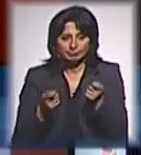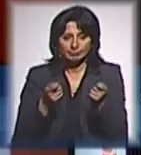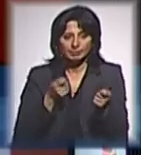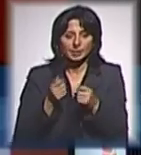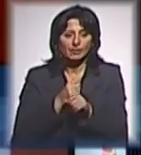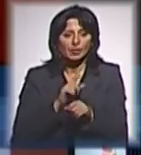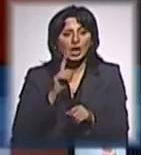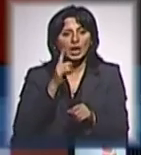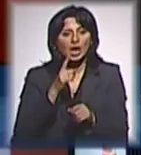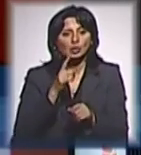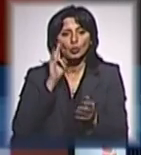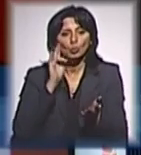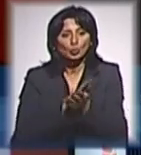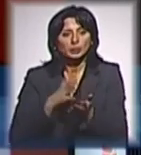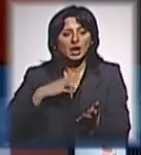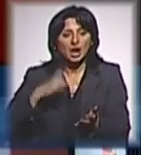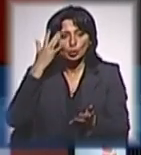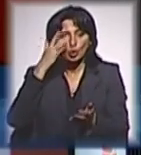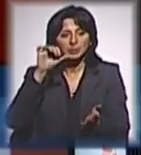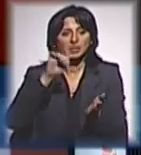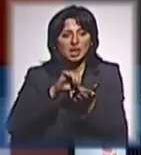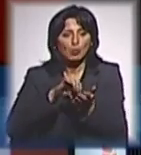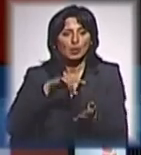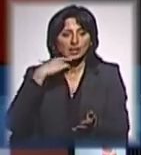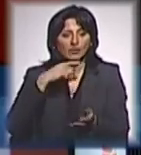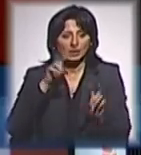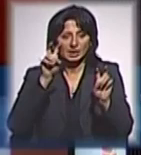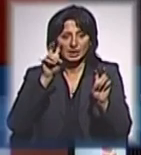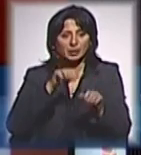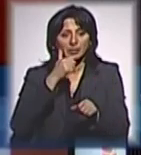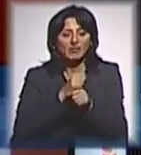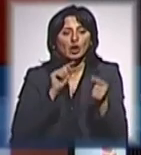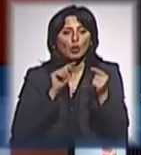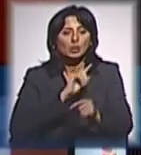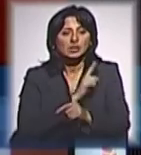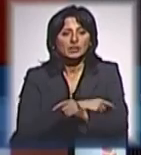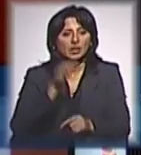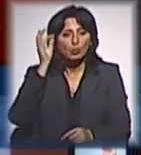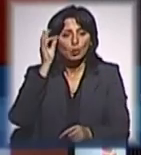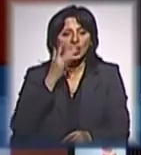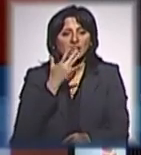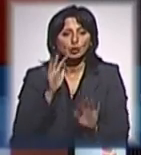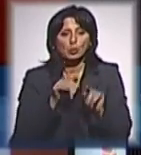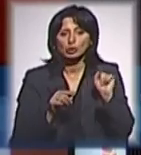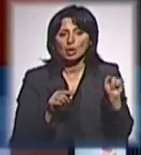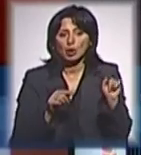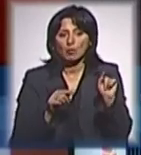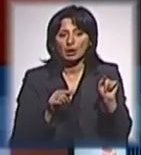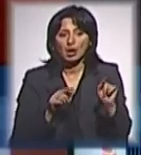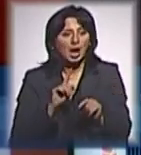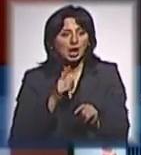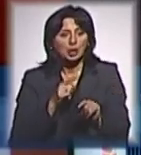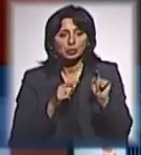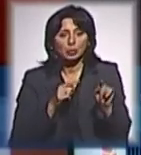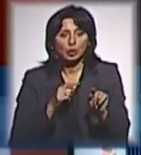ხო? რატომ არის რომ მუდმივად ქართული ოცნების წარმომადგენლები ტერმინი თავარი ოპოზიციური ძალით მოიხსენიებენ ნაციონალურ მოძრაობას? რატომ არის